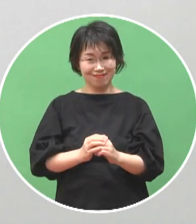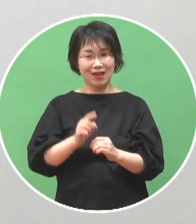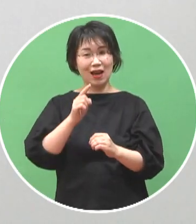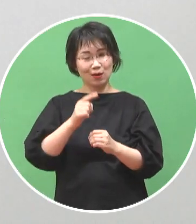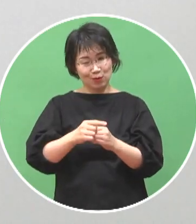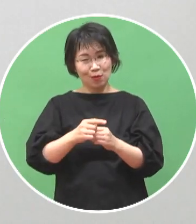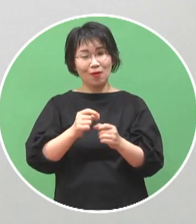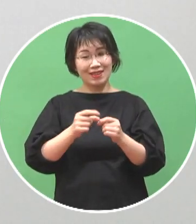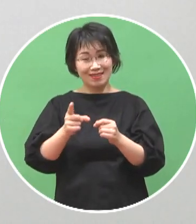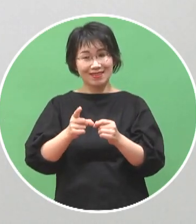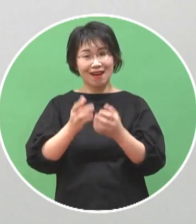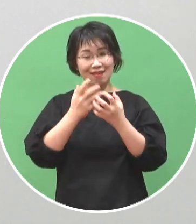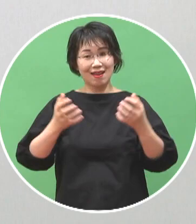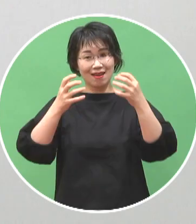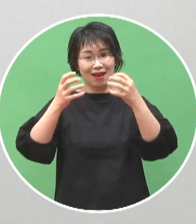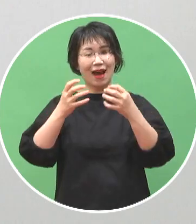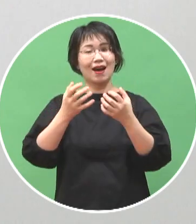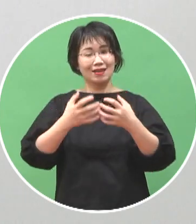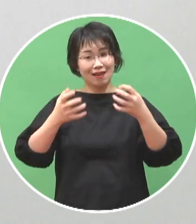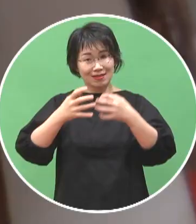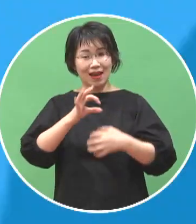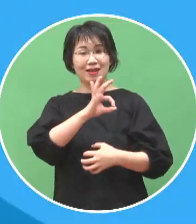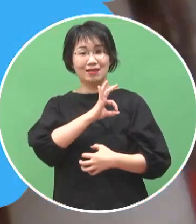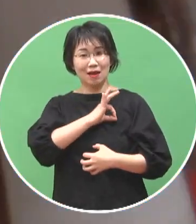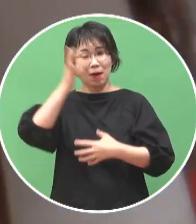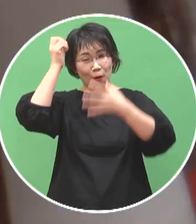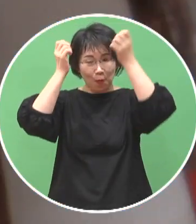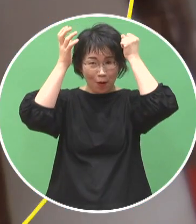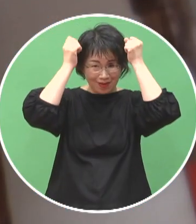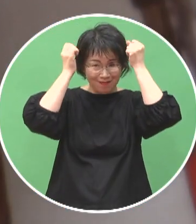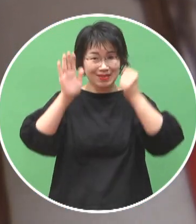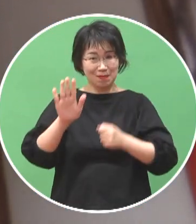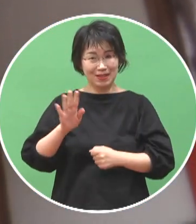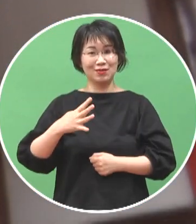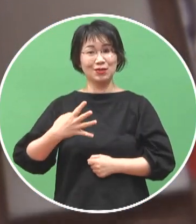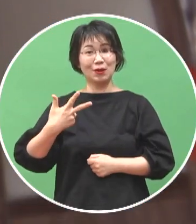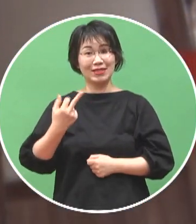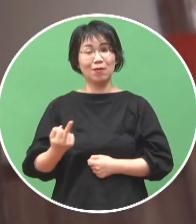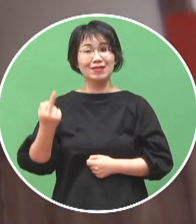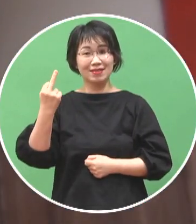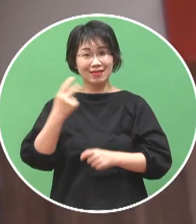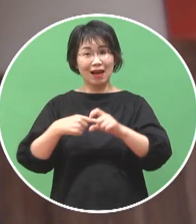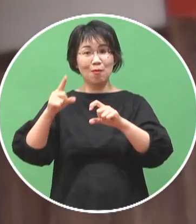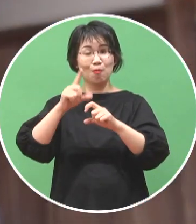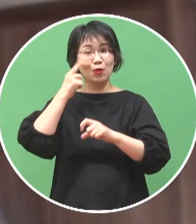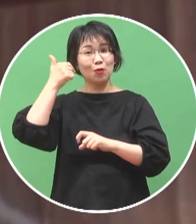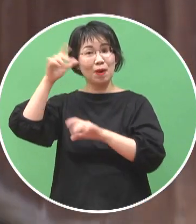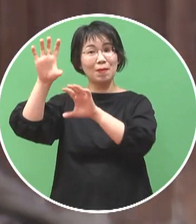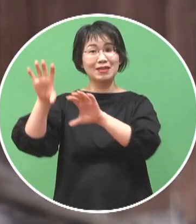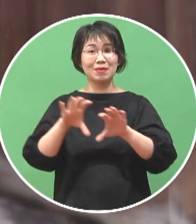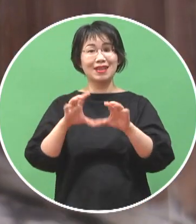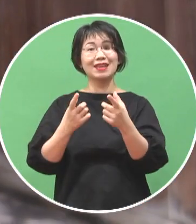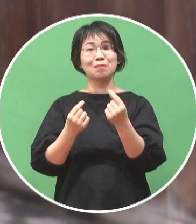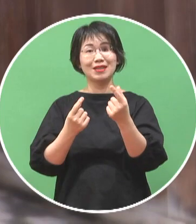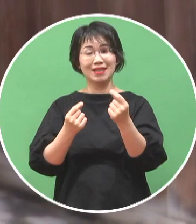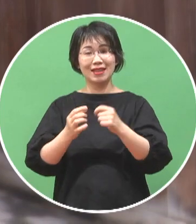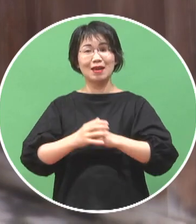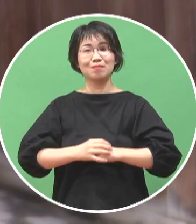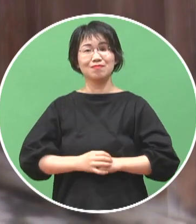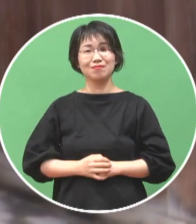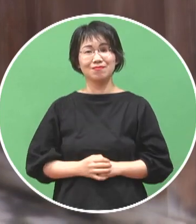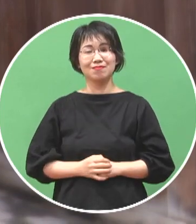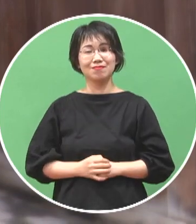野菜の名前を覚えられています。 よしお兄さんのもっとパパに見えてきましたね。